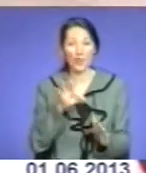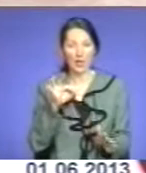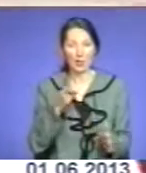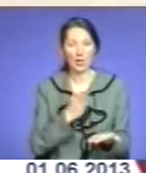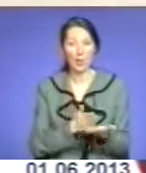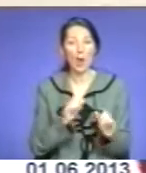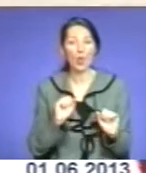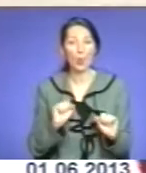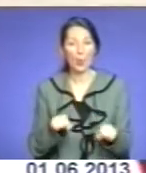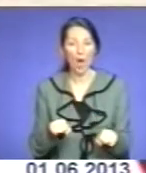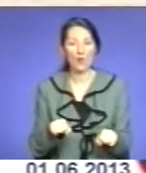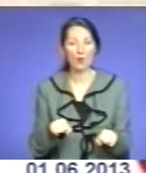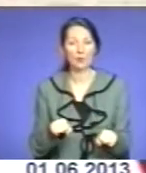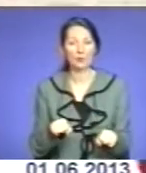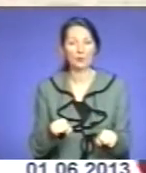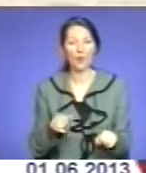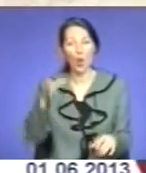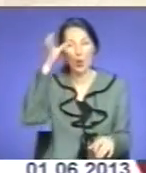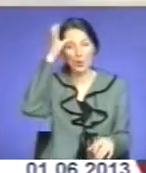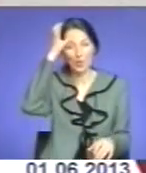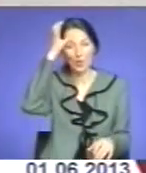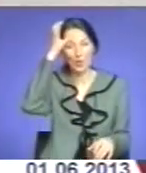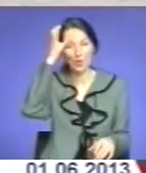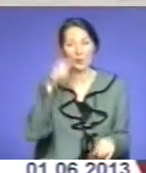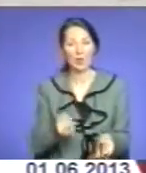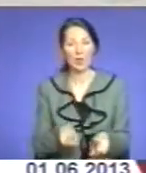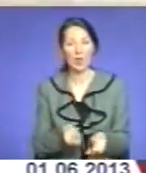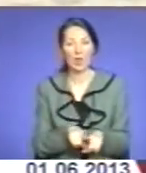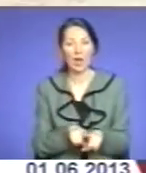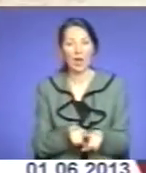Маю... На освіту. Так, на освіту.